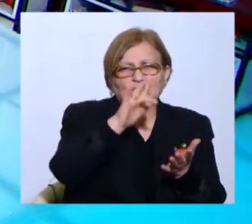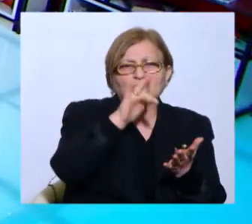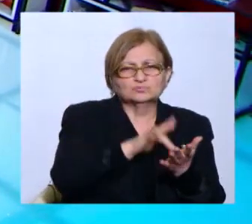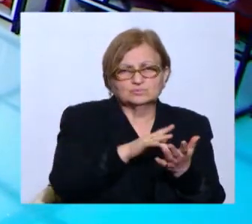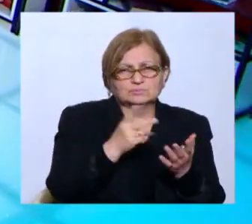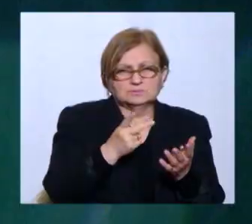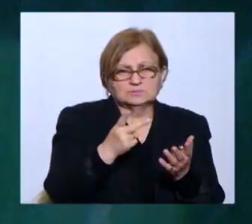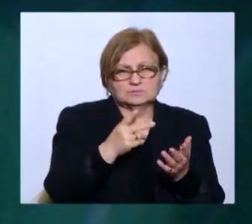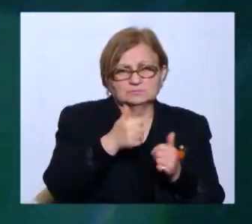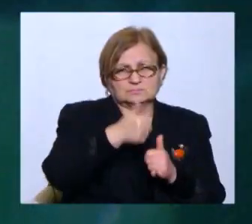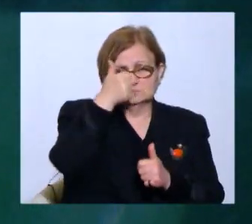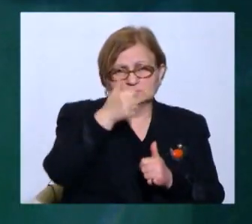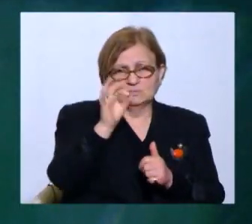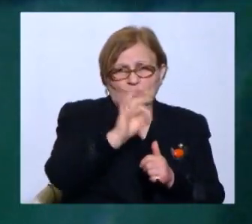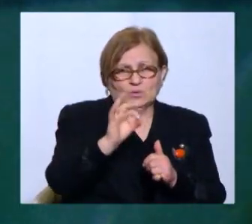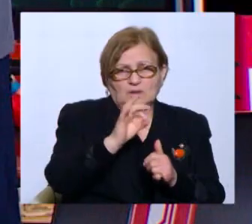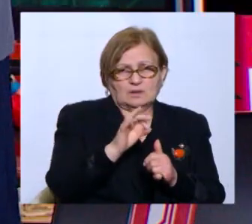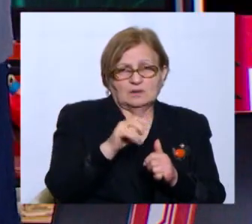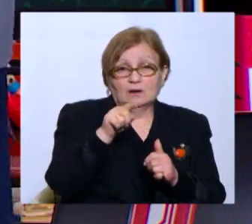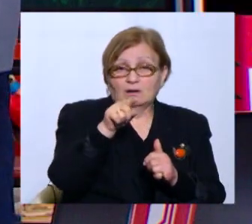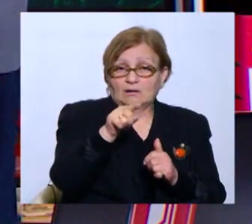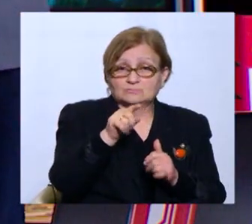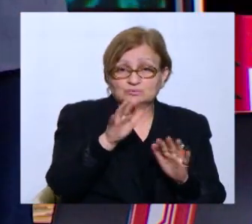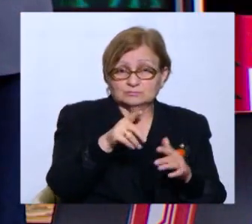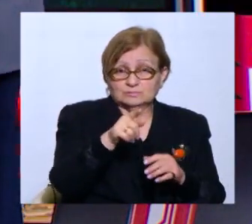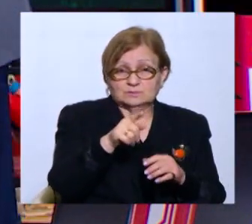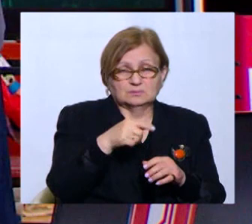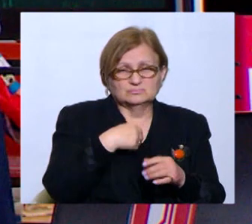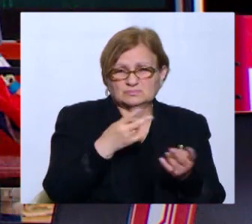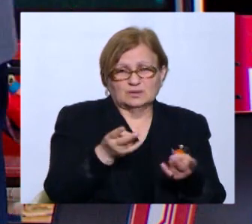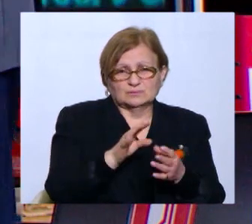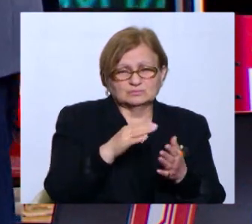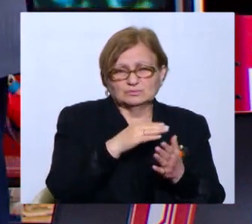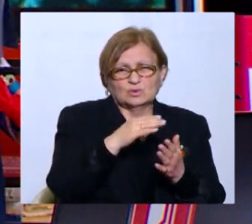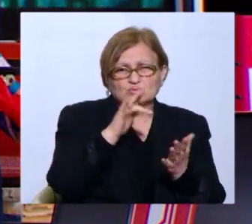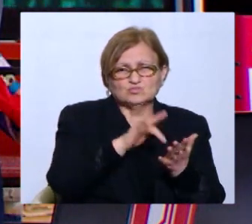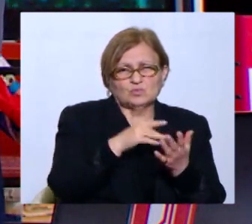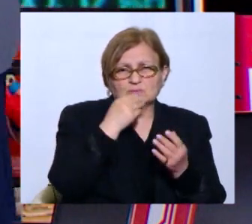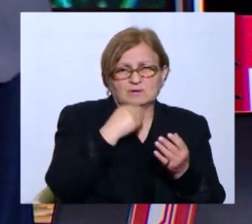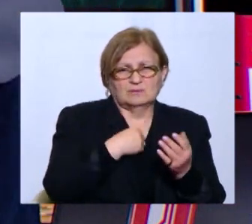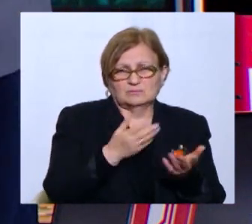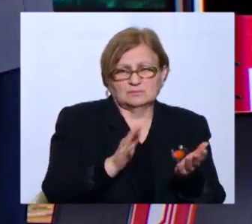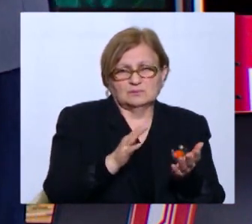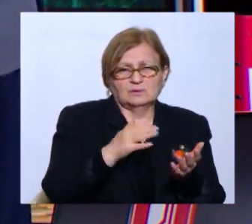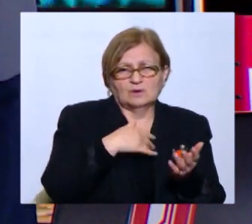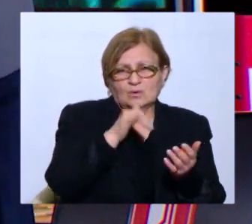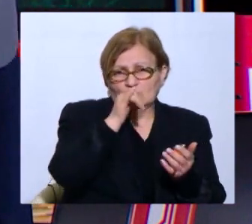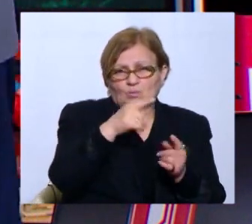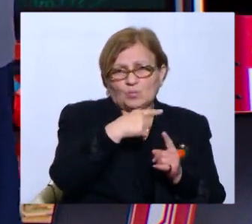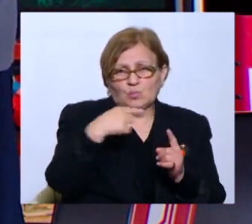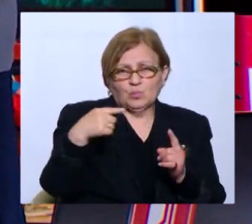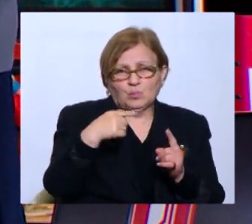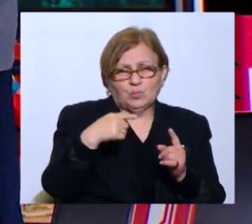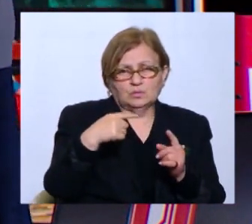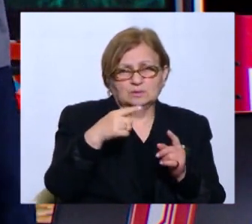იყოს სათავე, ხო, წერტილი 0,0. ამ კონკრეტულ შემთხვევაში ჩვენ აღარ დაგჭირდება აქ შუაში გავლო, რადგან ჩვენ უარყოფით, ესე თქვათ,